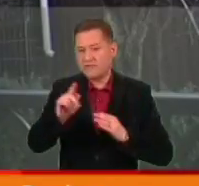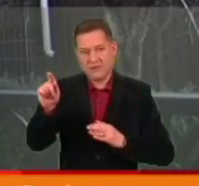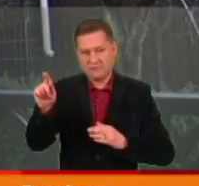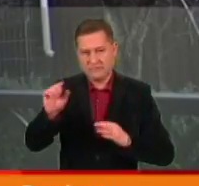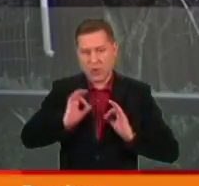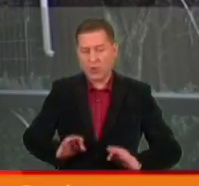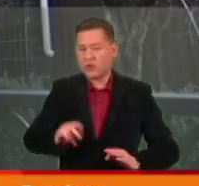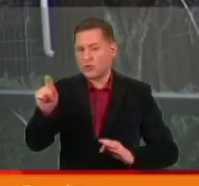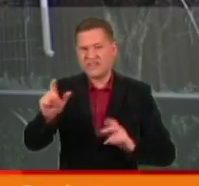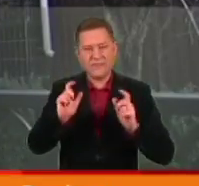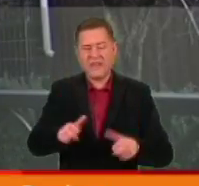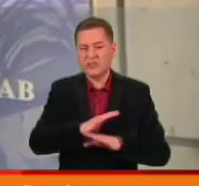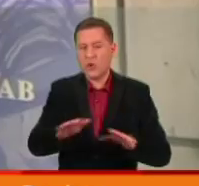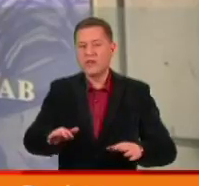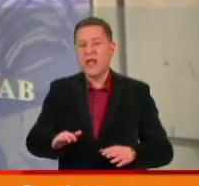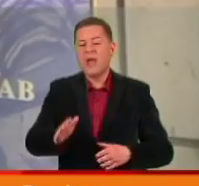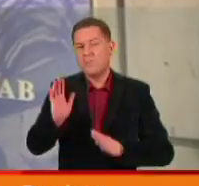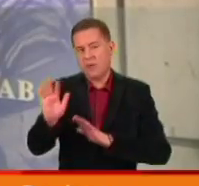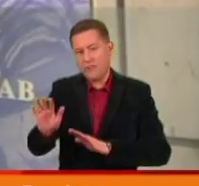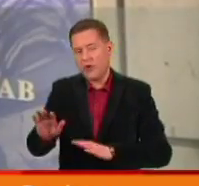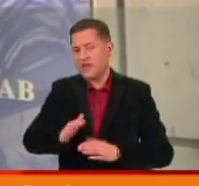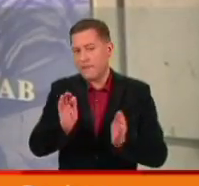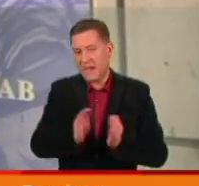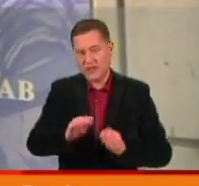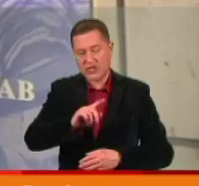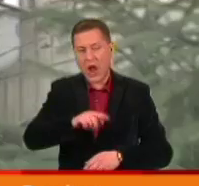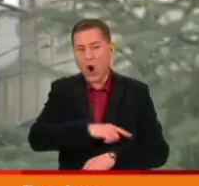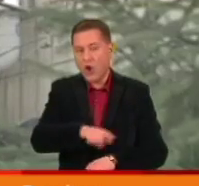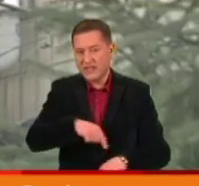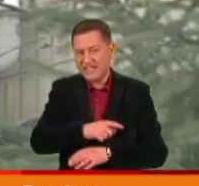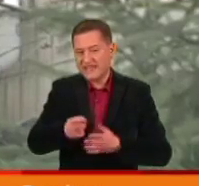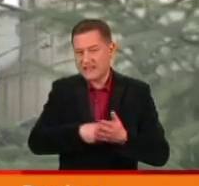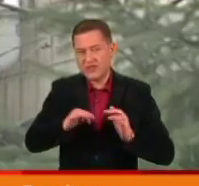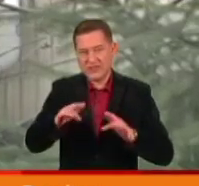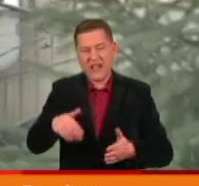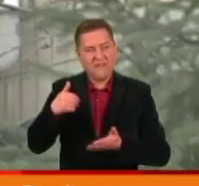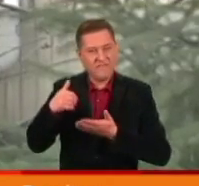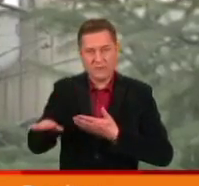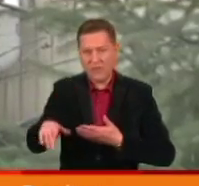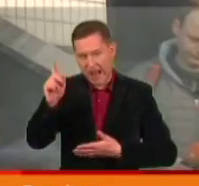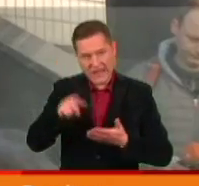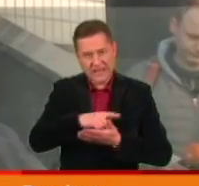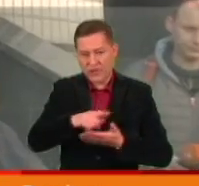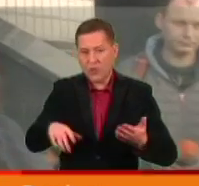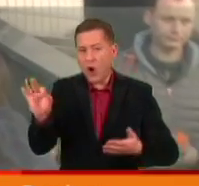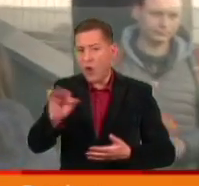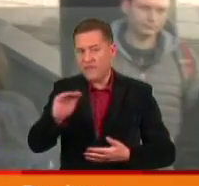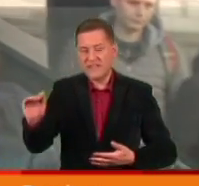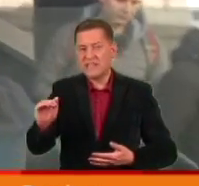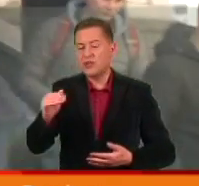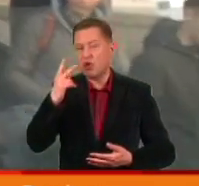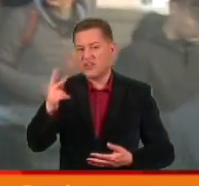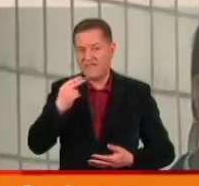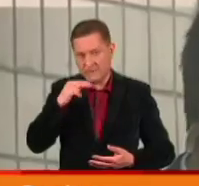Там очільник САП проводить менше години, від слідчих дій усе-таки відмовляється через недовіру. Офіційно йому інкримінують 2 статті